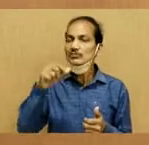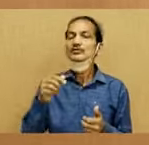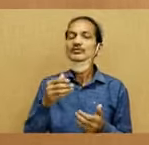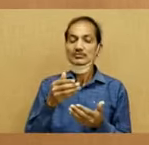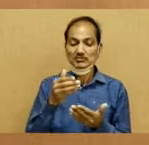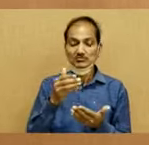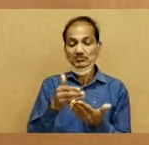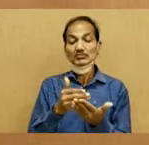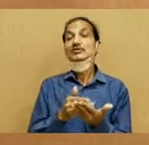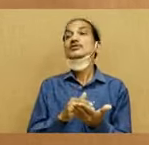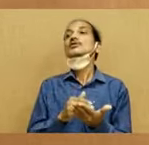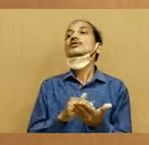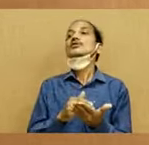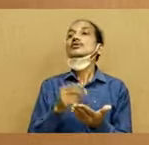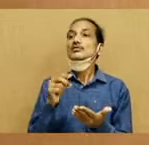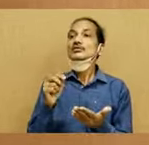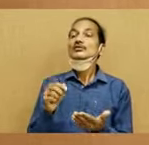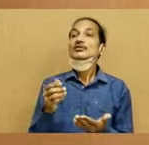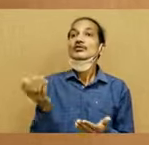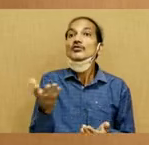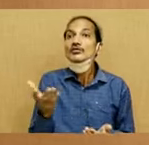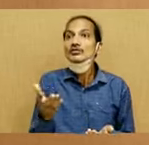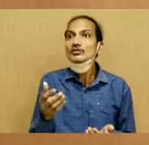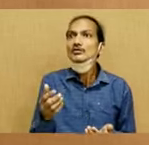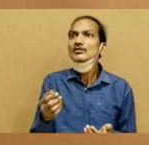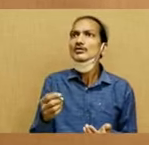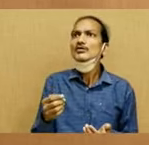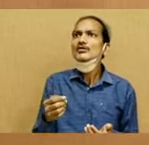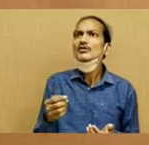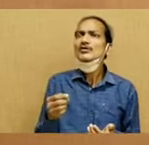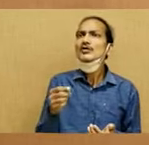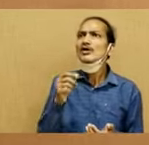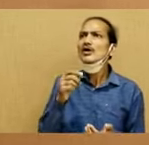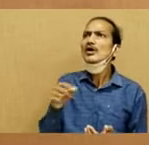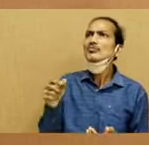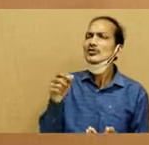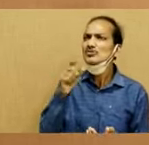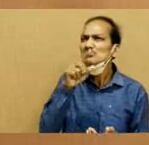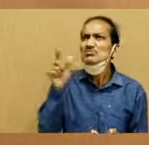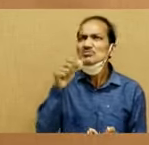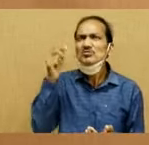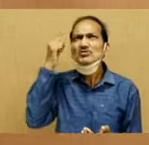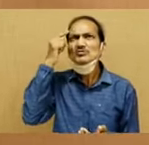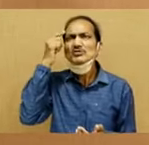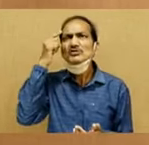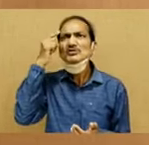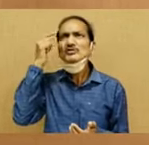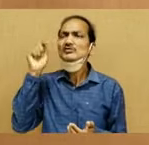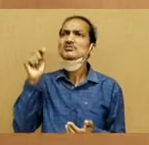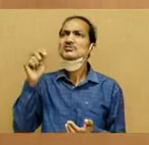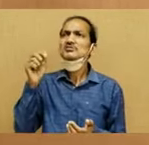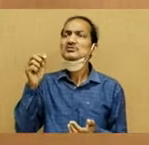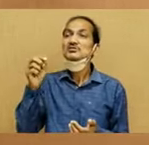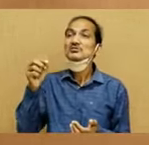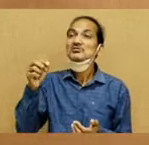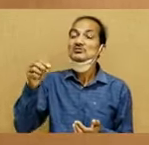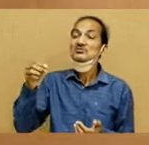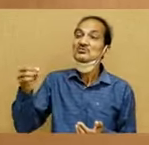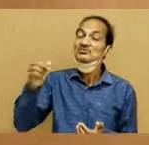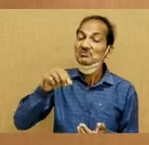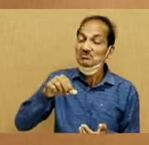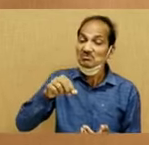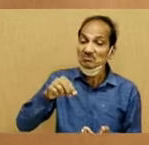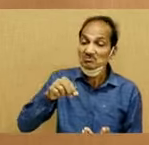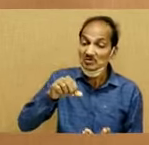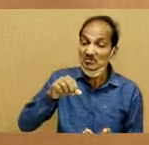ଭ୍ରାନ୍ତ ଧାରଣା ଅଛି। ଗୋଟିଏ ଭ୍ରାନ୍ତ ଧାରଣା ଅଛି ଯେ ନାକରେ ଯଦି ଲୁଣ ପାଣି ଆପଣ ଦେବେ ପୁରେଇବେ ତାହେଲେ